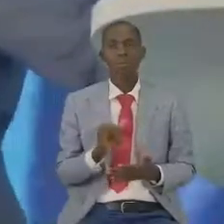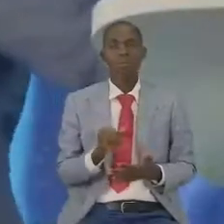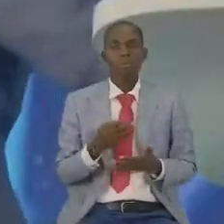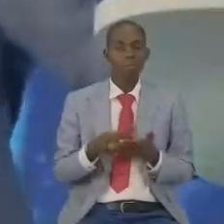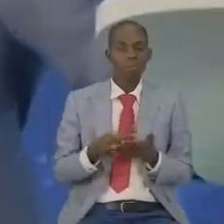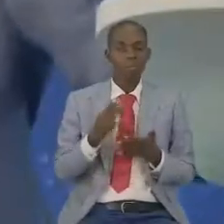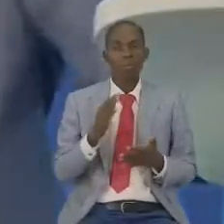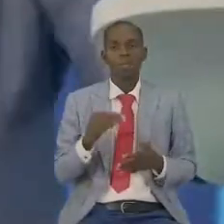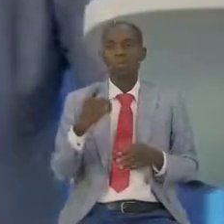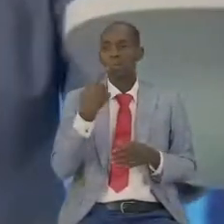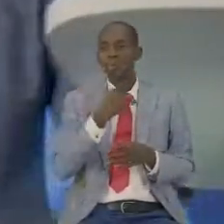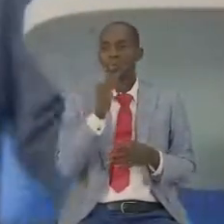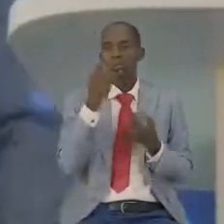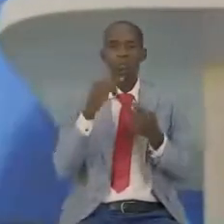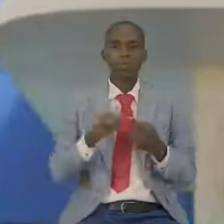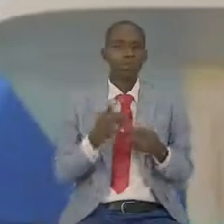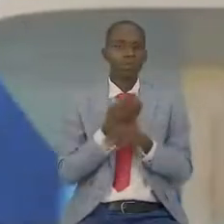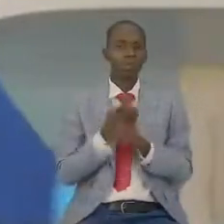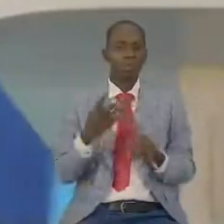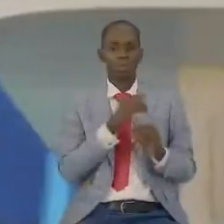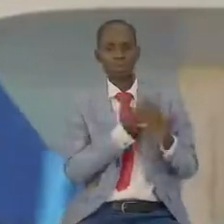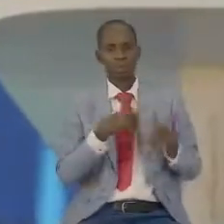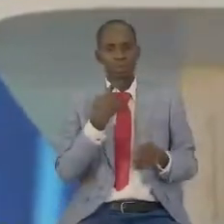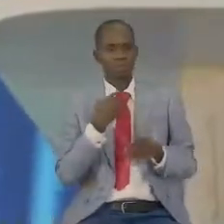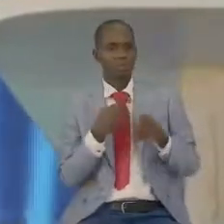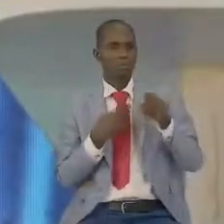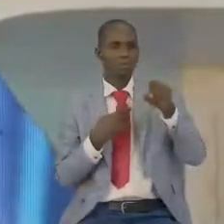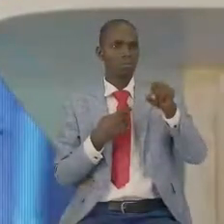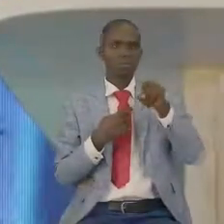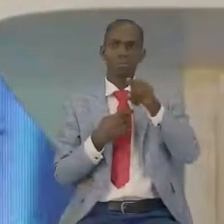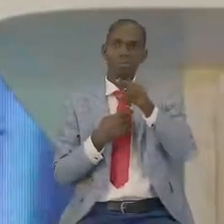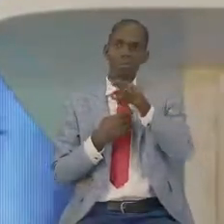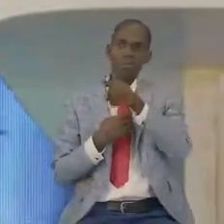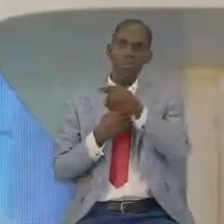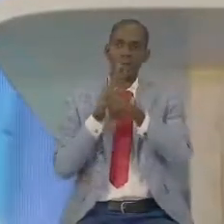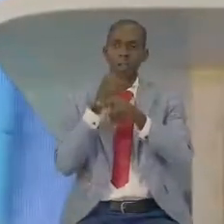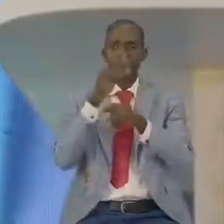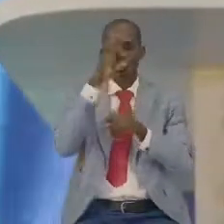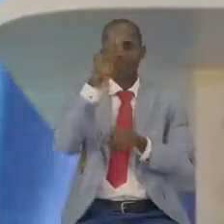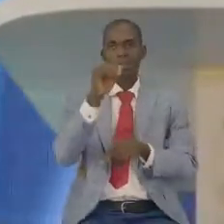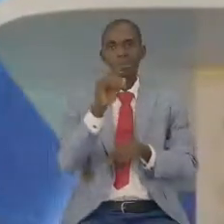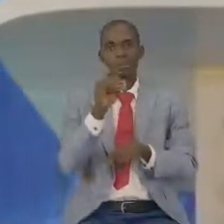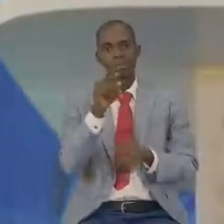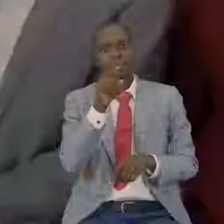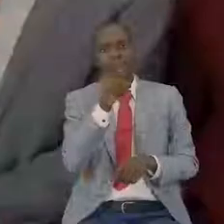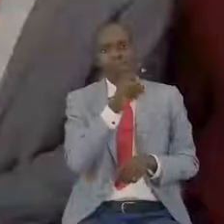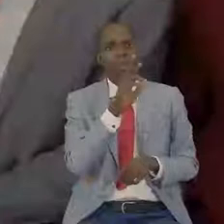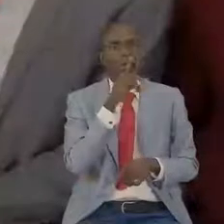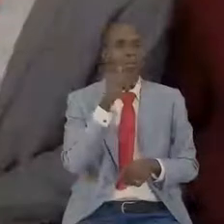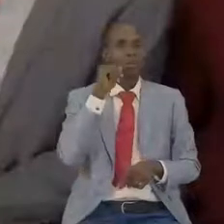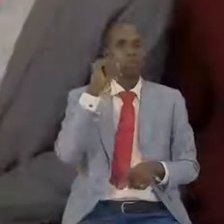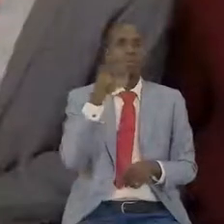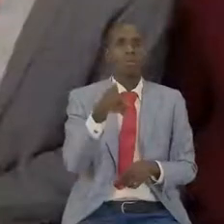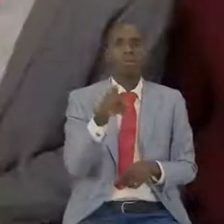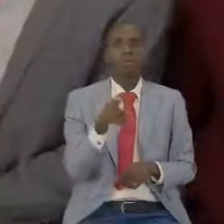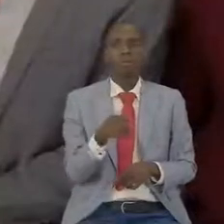qui viendra délivrer, et Dieu te doit pour te dire, C'est toi l'homme. Et toi la femme. Au